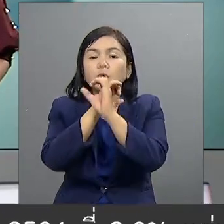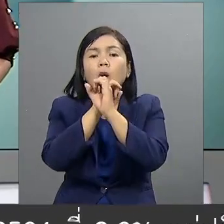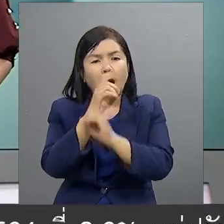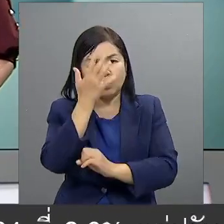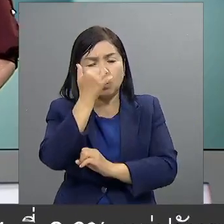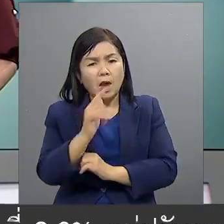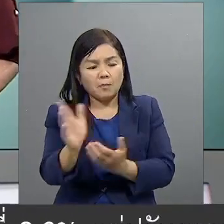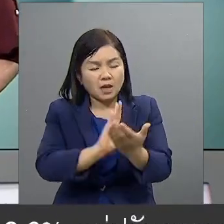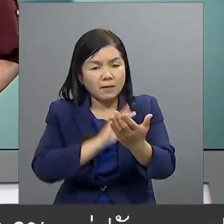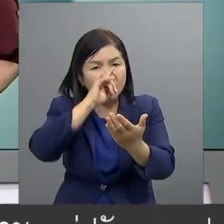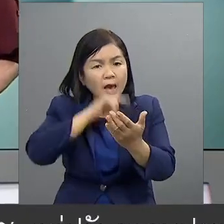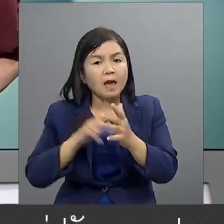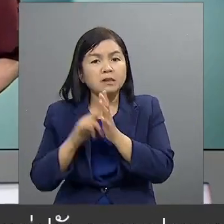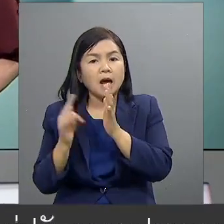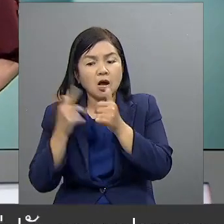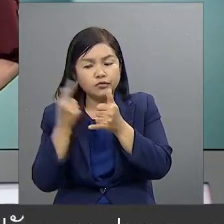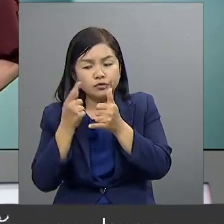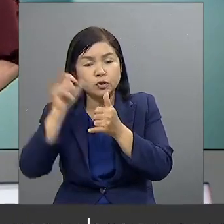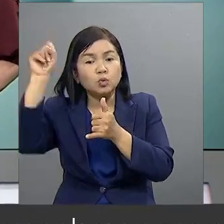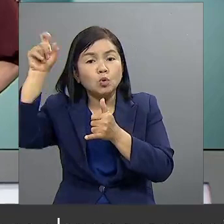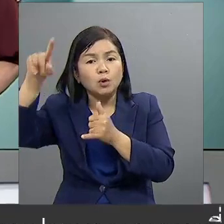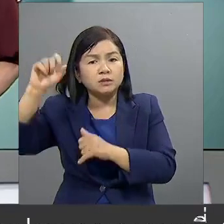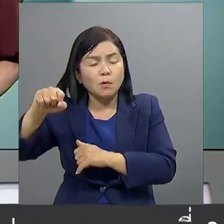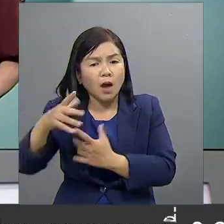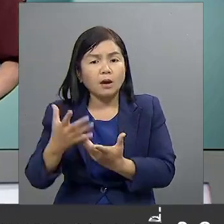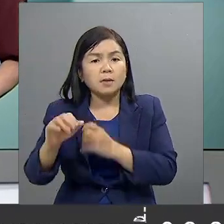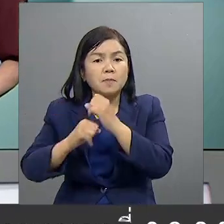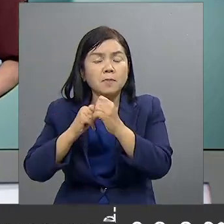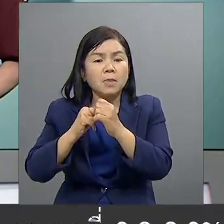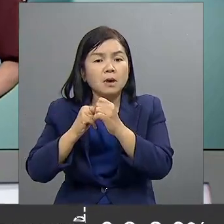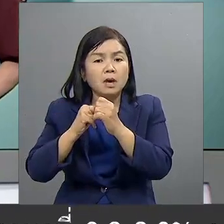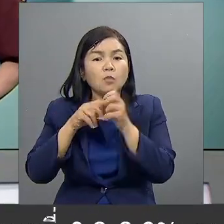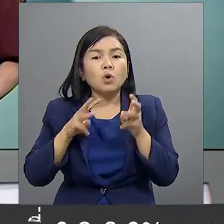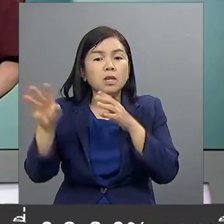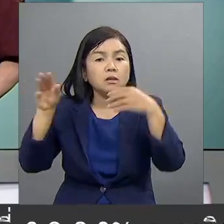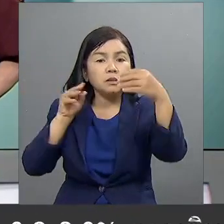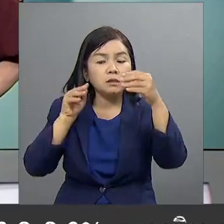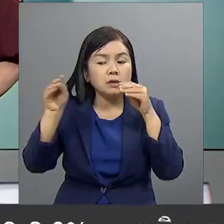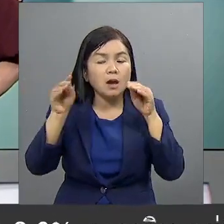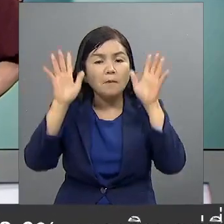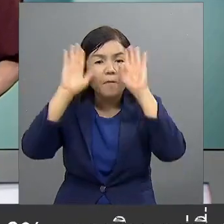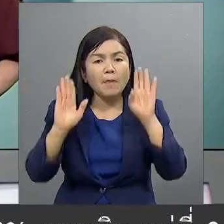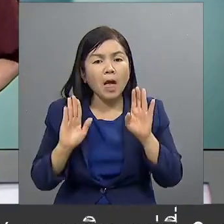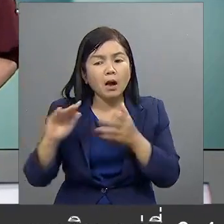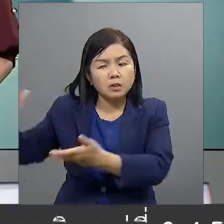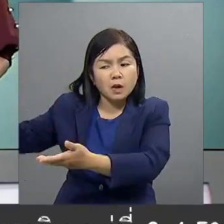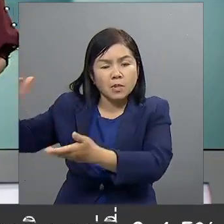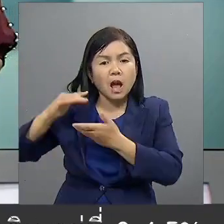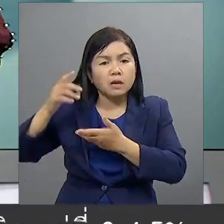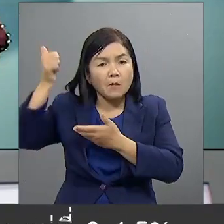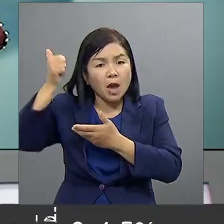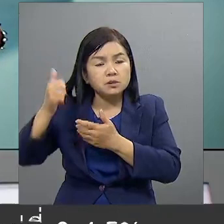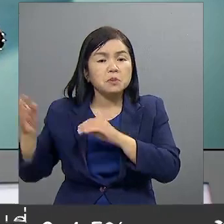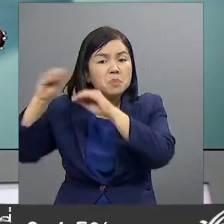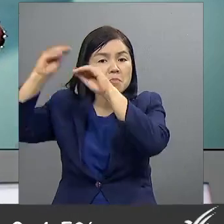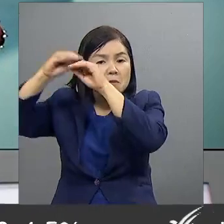องมาเร่งฉีดวัคซีนกันให้มากขึ้นมีแนวทางผ่อนปรนในการนำเข้าวัคซีนจะได้มีมากขึ้นเพื่อให้โรงพยาบาล